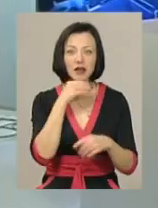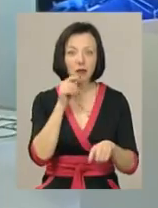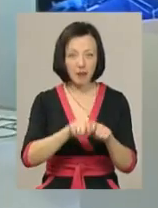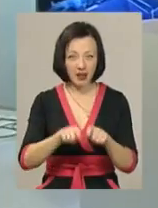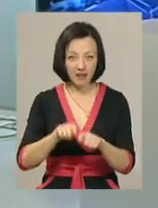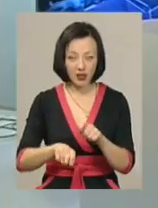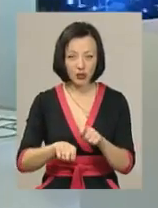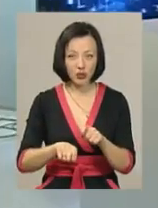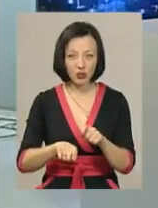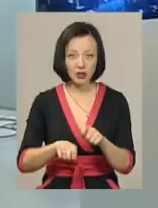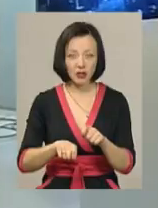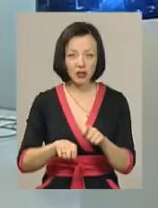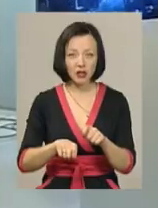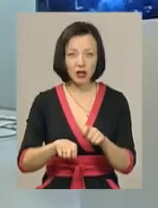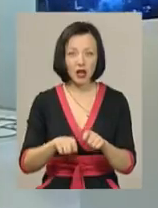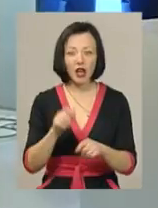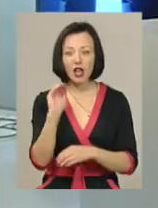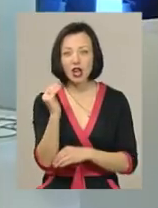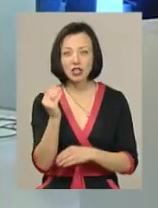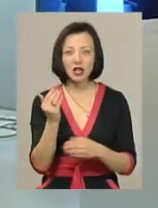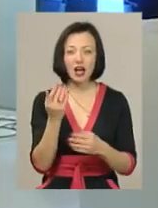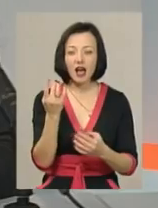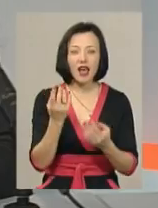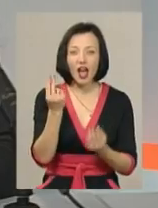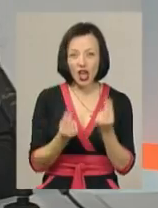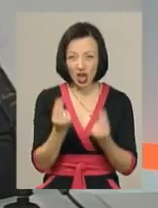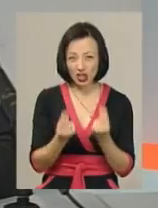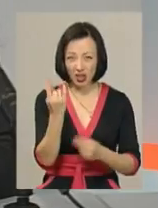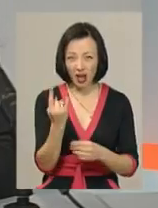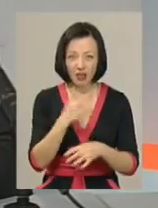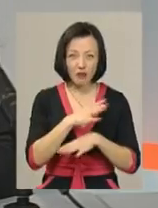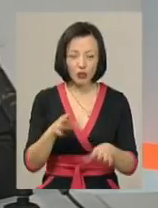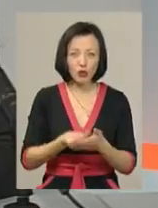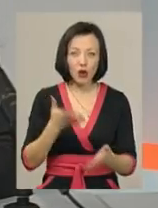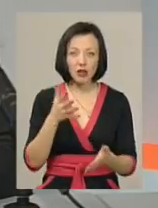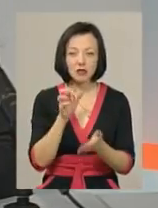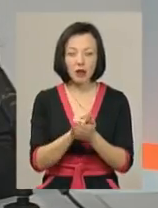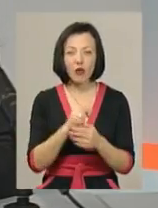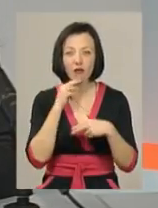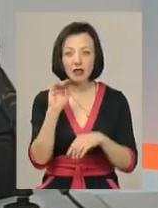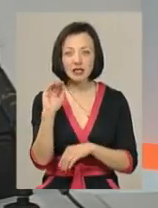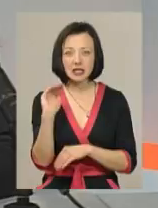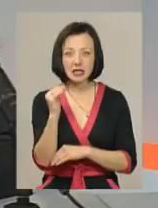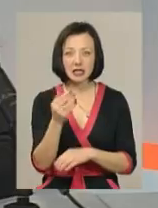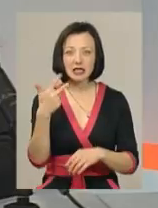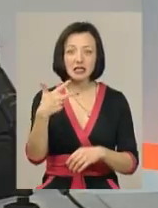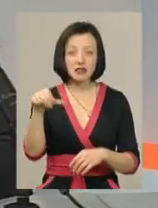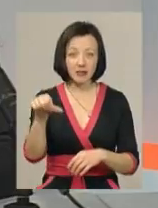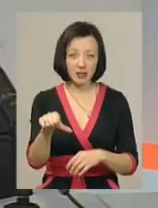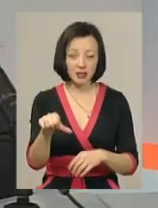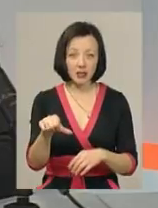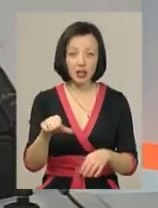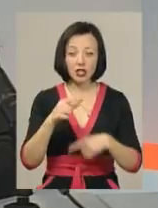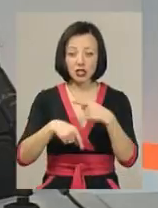перевірено ти яка б іграшка не була розкішна чи дорога вона е займає увагу дитини від сили півгодини